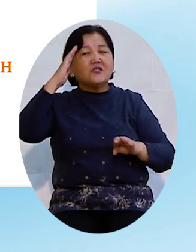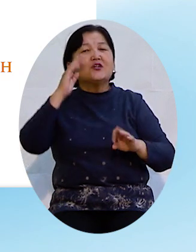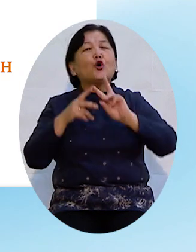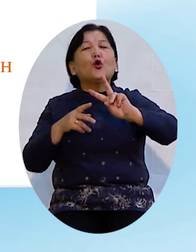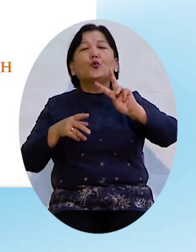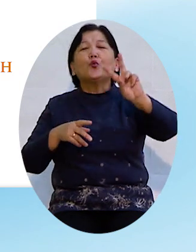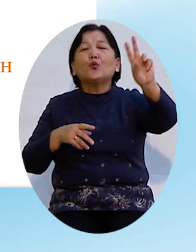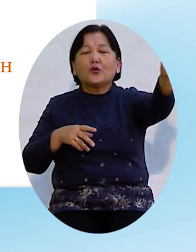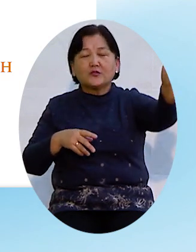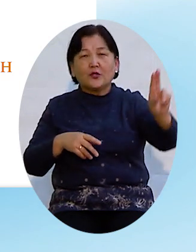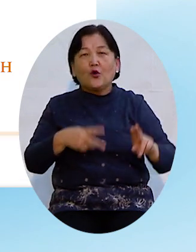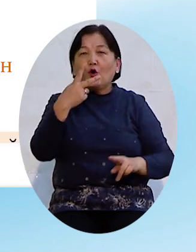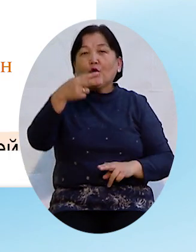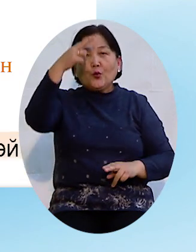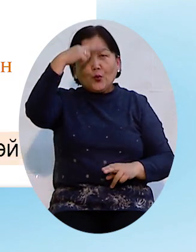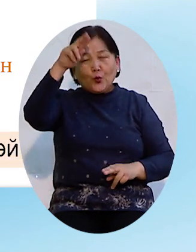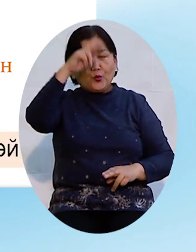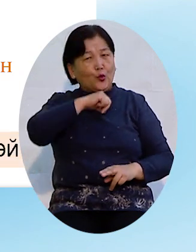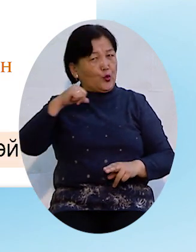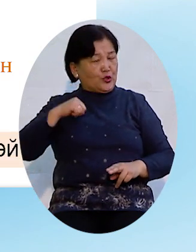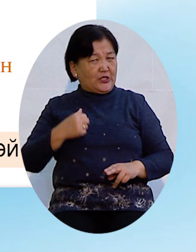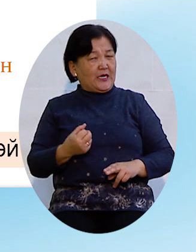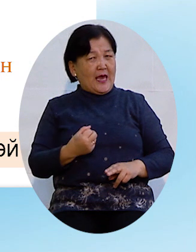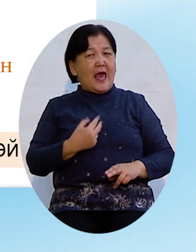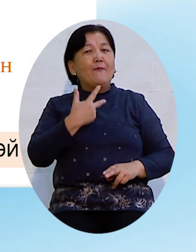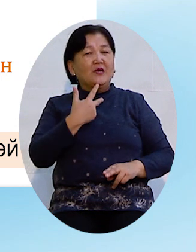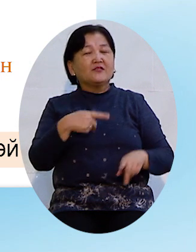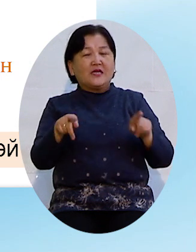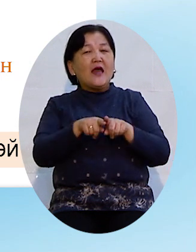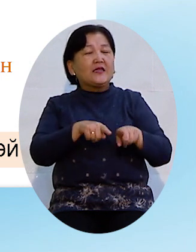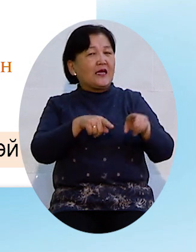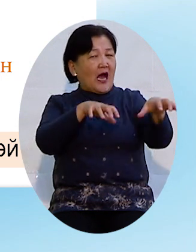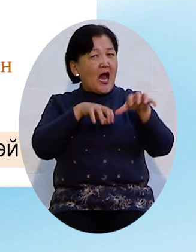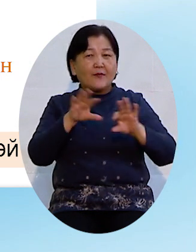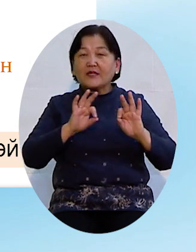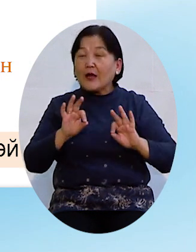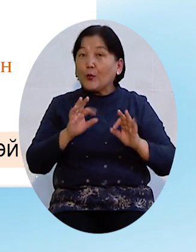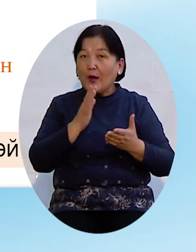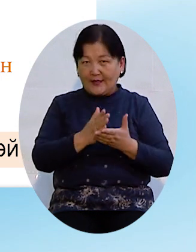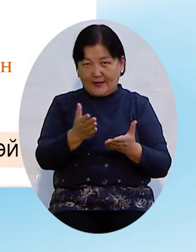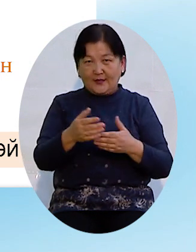Хоёр хүү нь амиач гисэн харамлаагүй. За тэгвэл